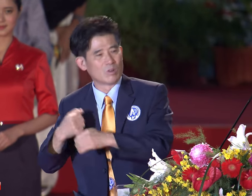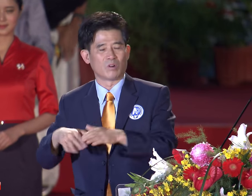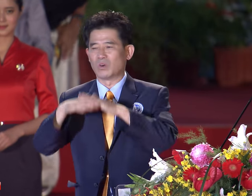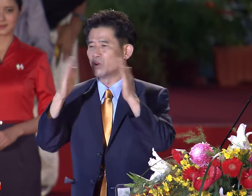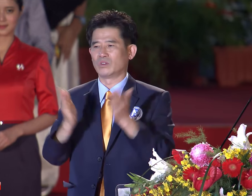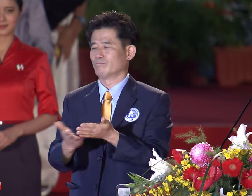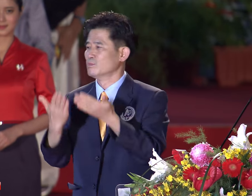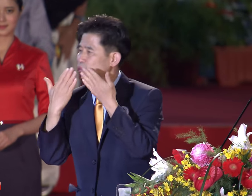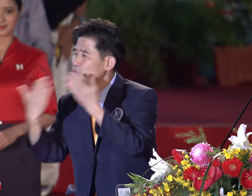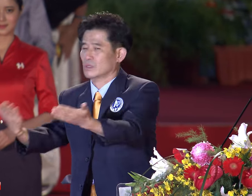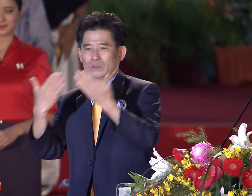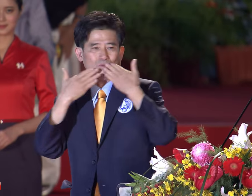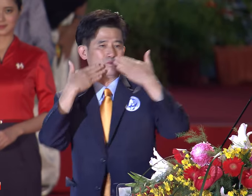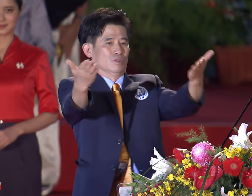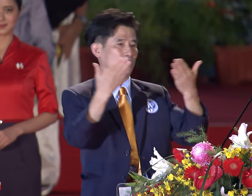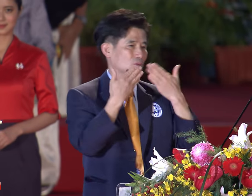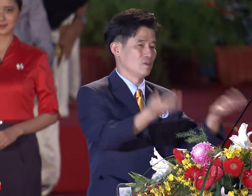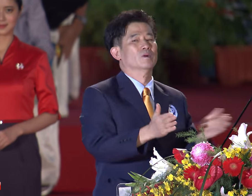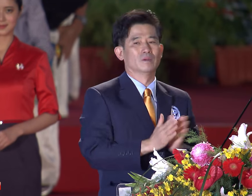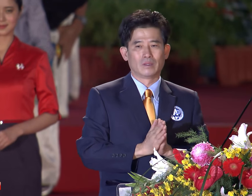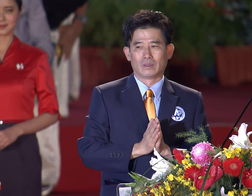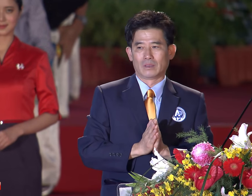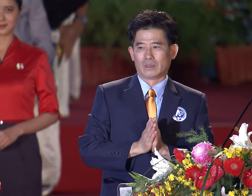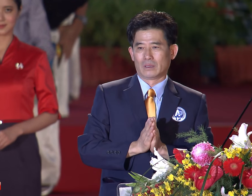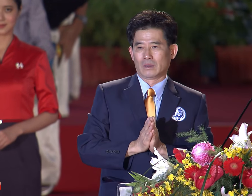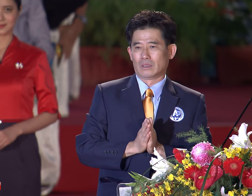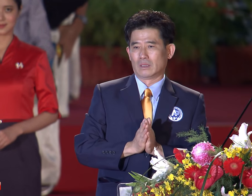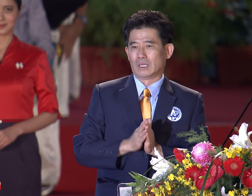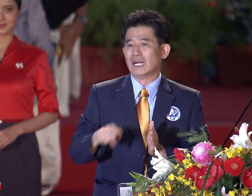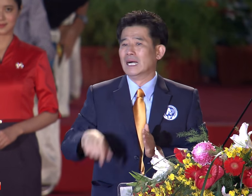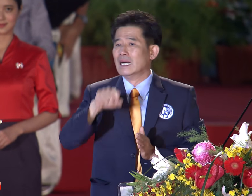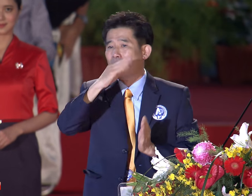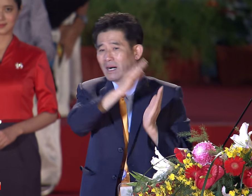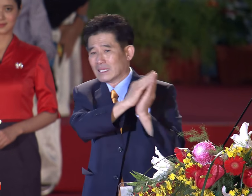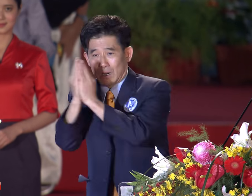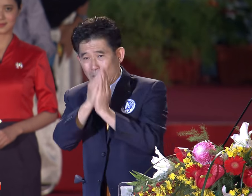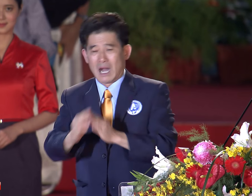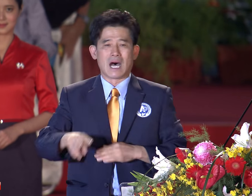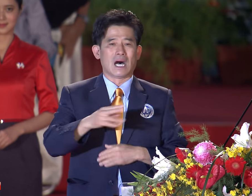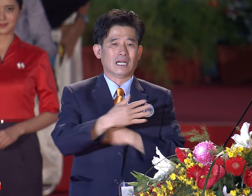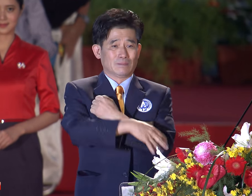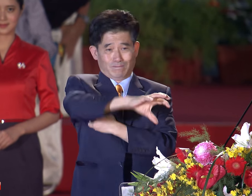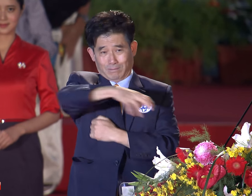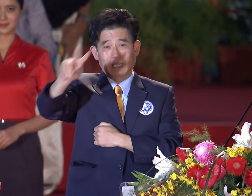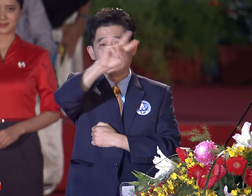也谢谢来自各方单位努力的付出。